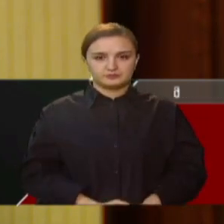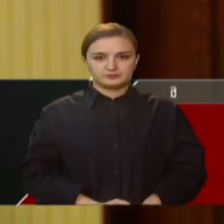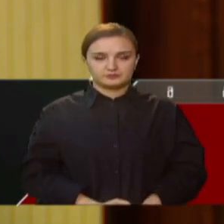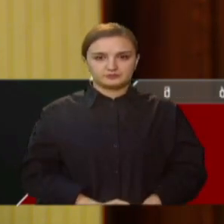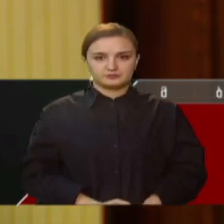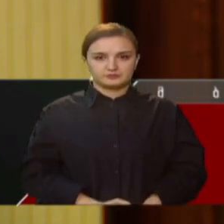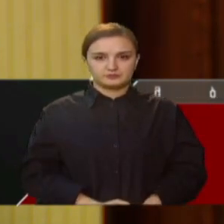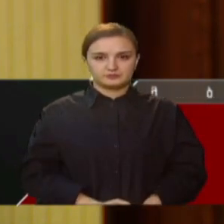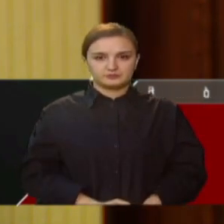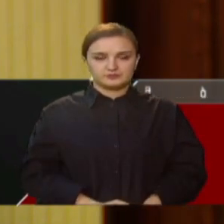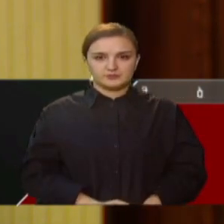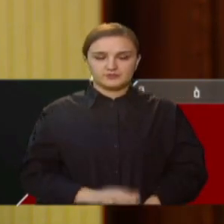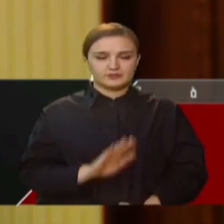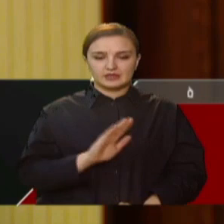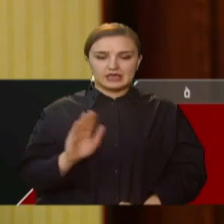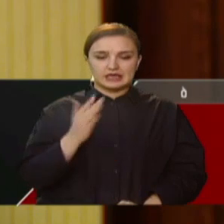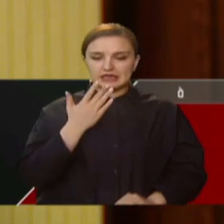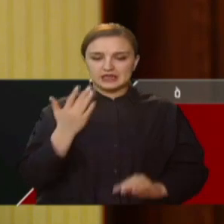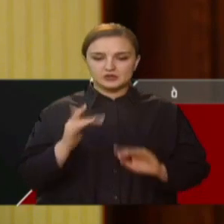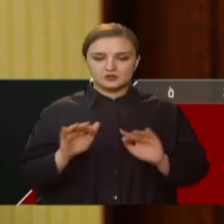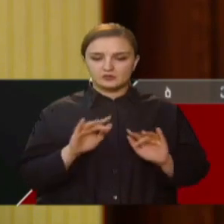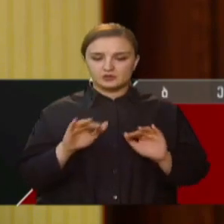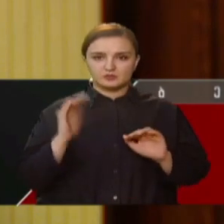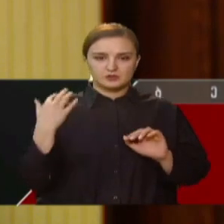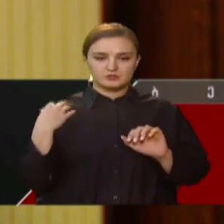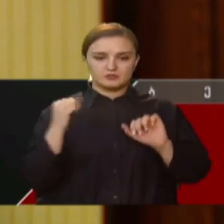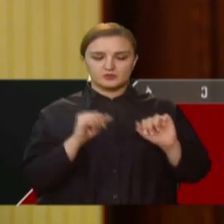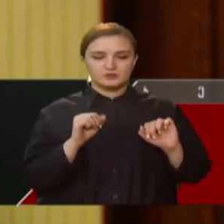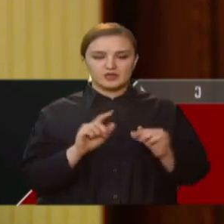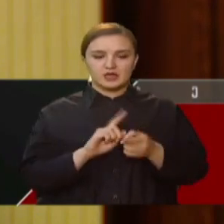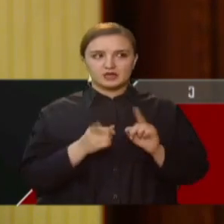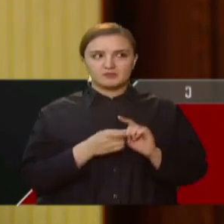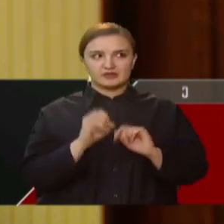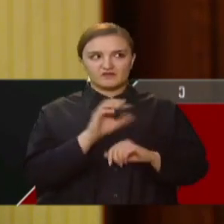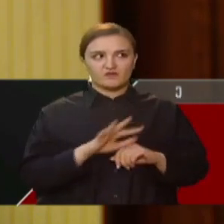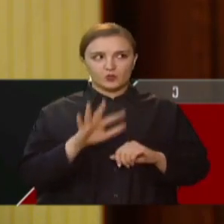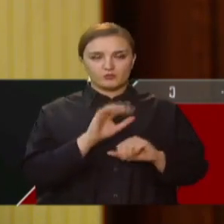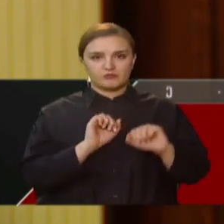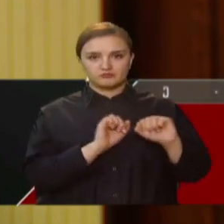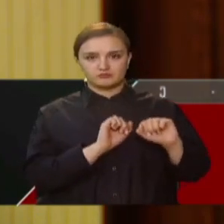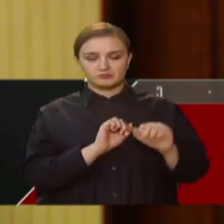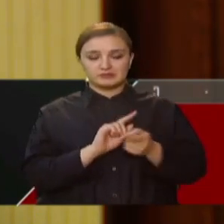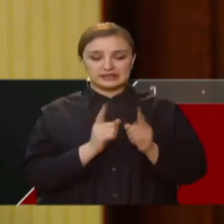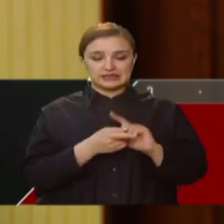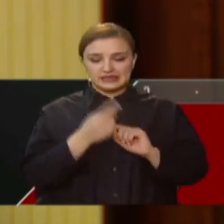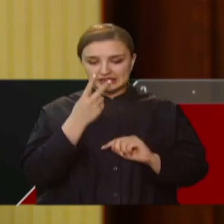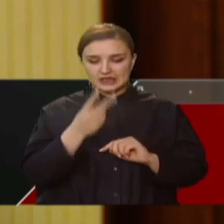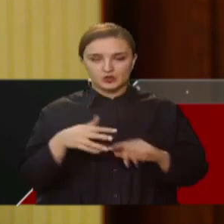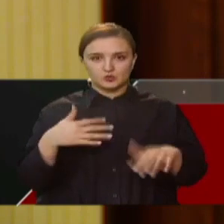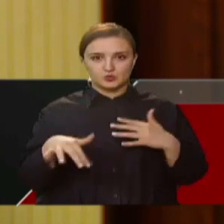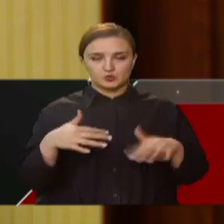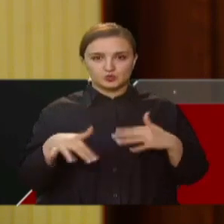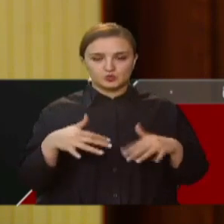Მედასავლეთეები, არანაციონალური მოძრაობის მომხრეები, არამედ მედასავლეთეები, რომლებიც ნახეს, რომ